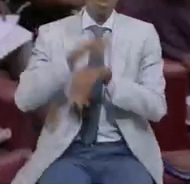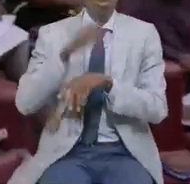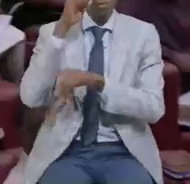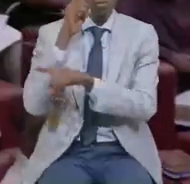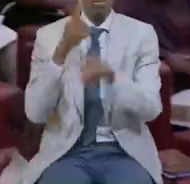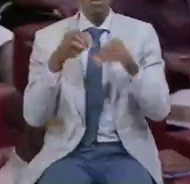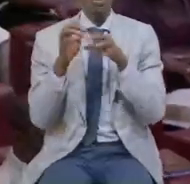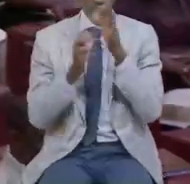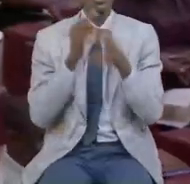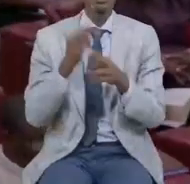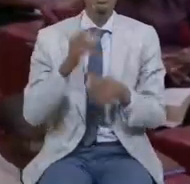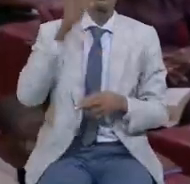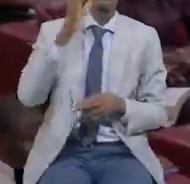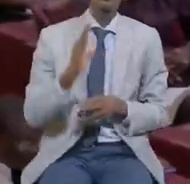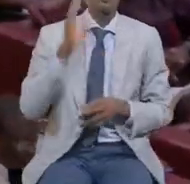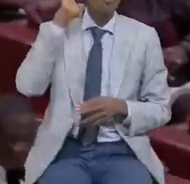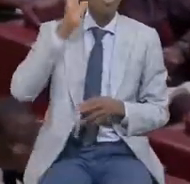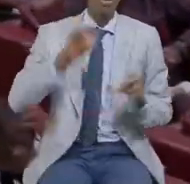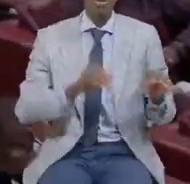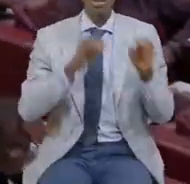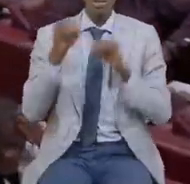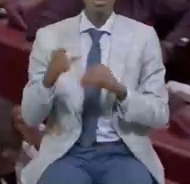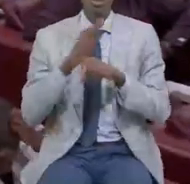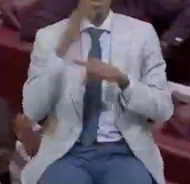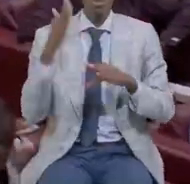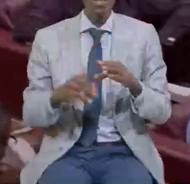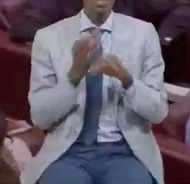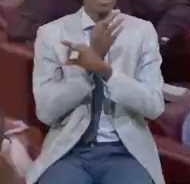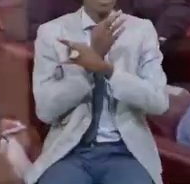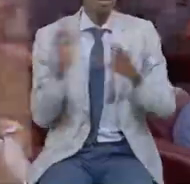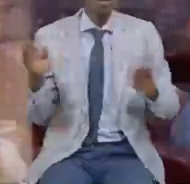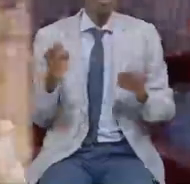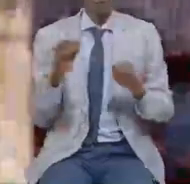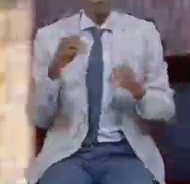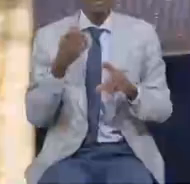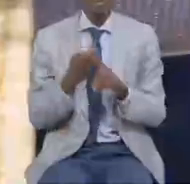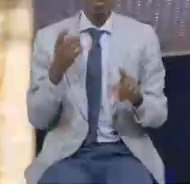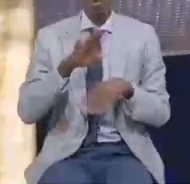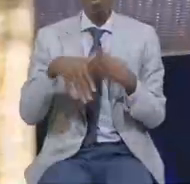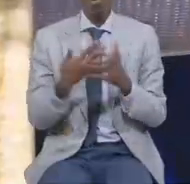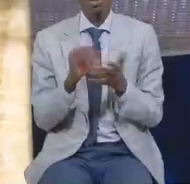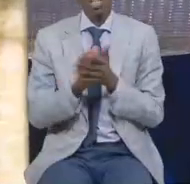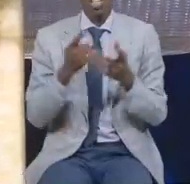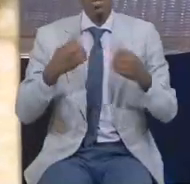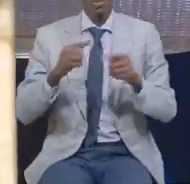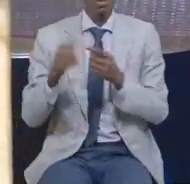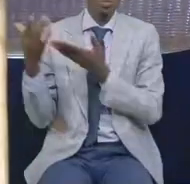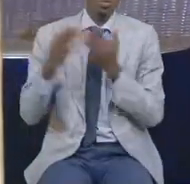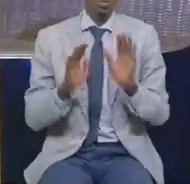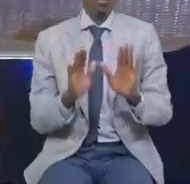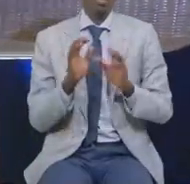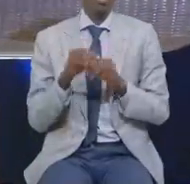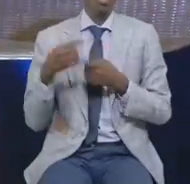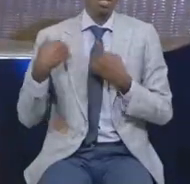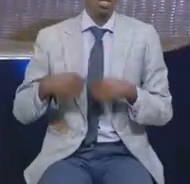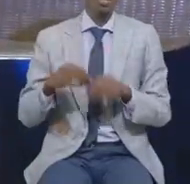toi. Dieu va t'affranchir totalement de ces choses qui essaie d'amener la crainte dans ta vie au nom de